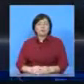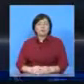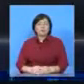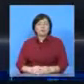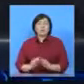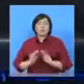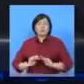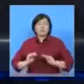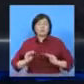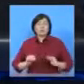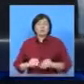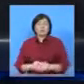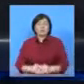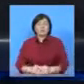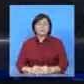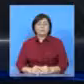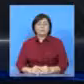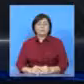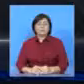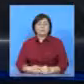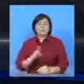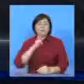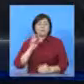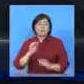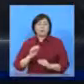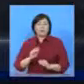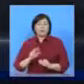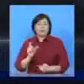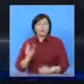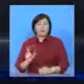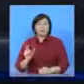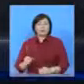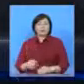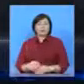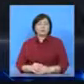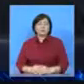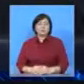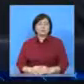для детей, для молодежи, чтобы этот